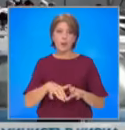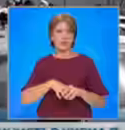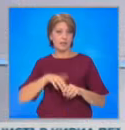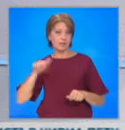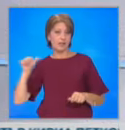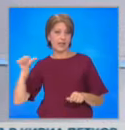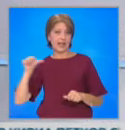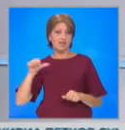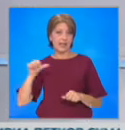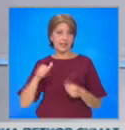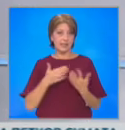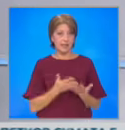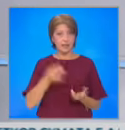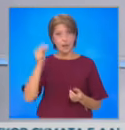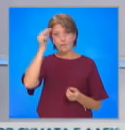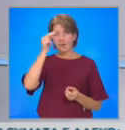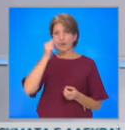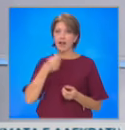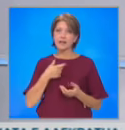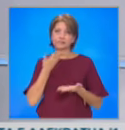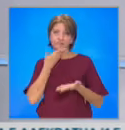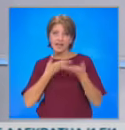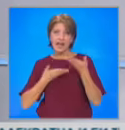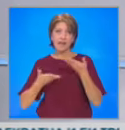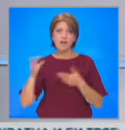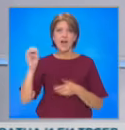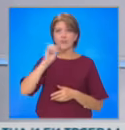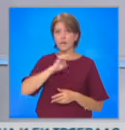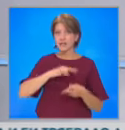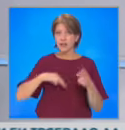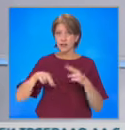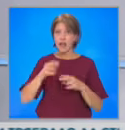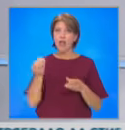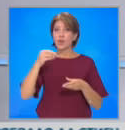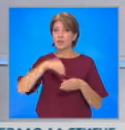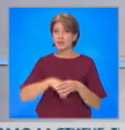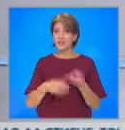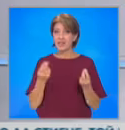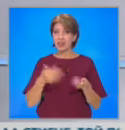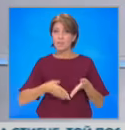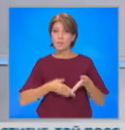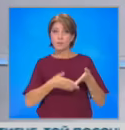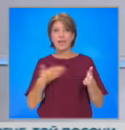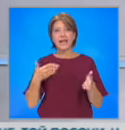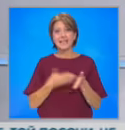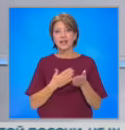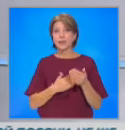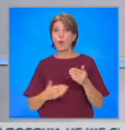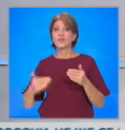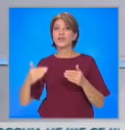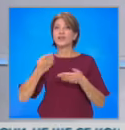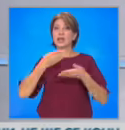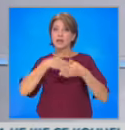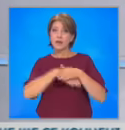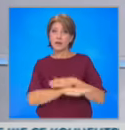Афганистан. България води разговори с Европейската комисия за допълнителна финансова помощ заради увеличения миграционен натиск